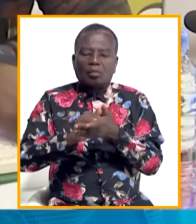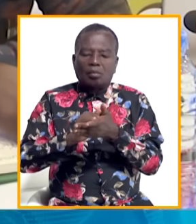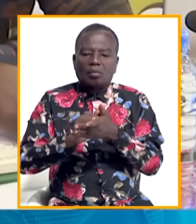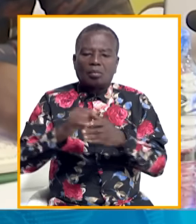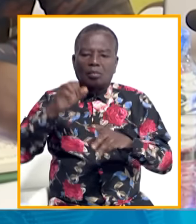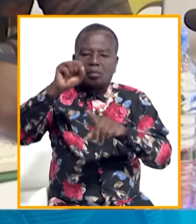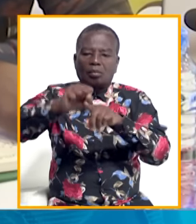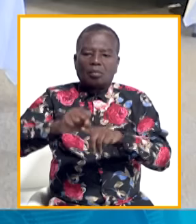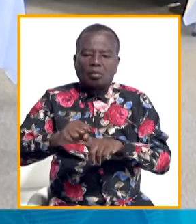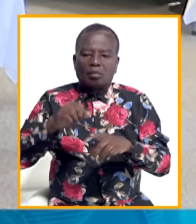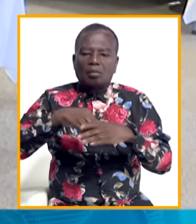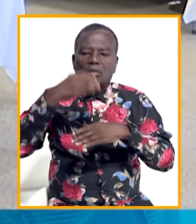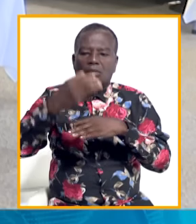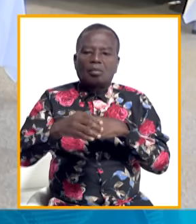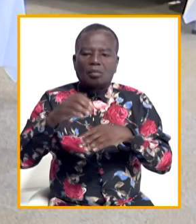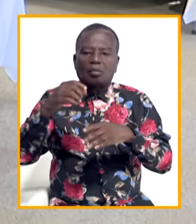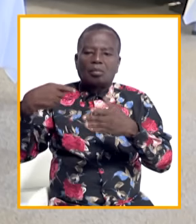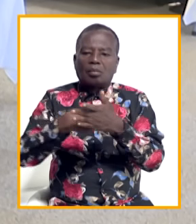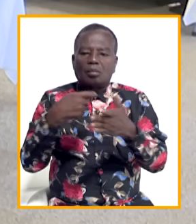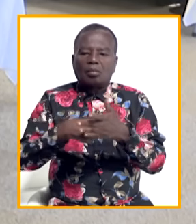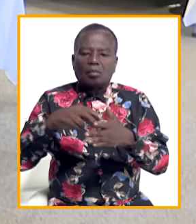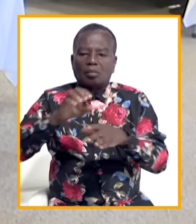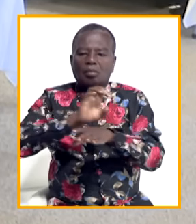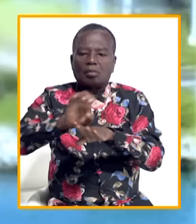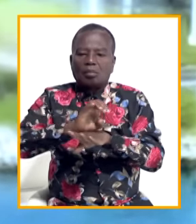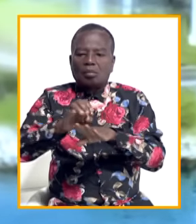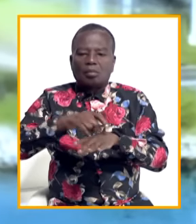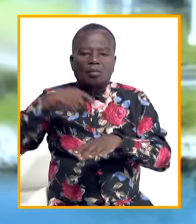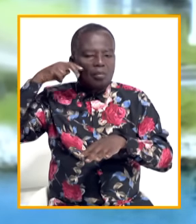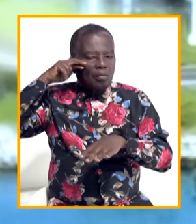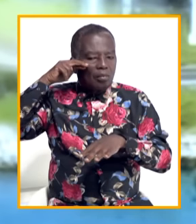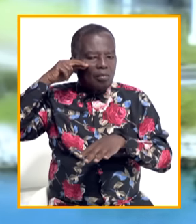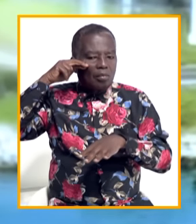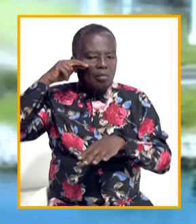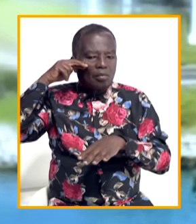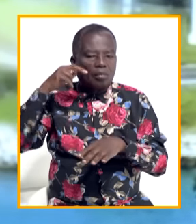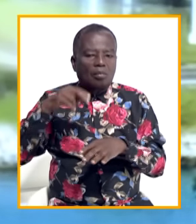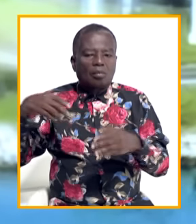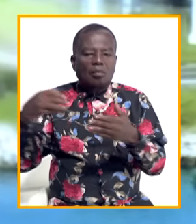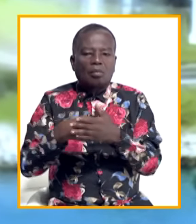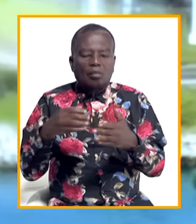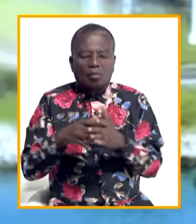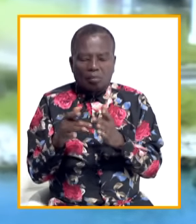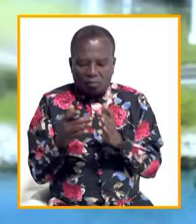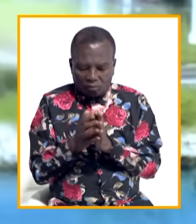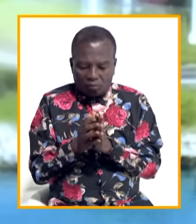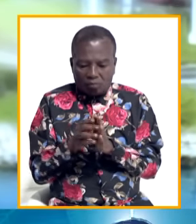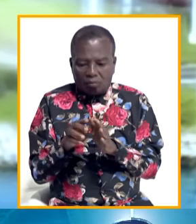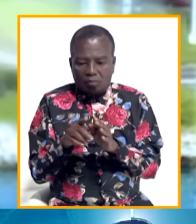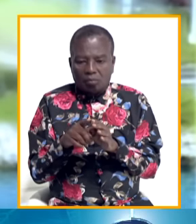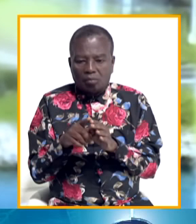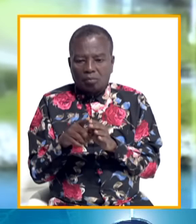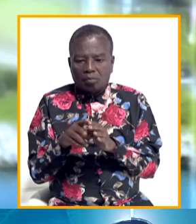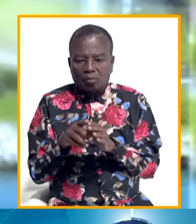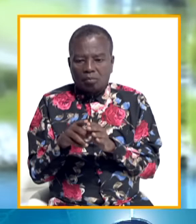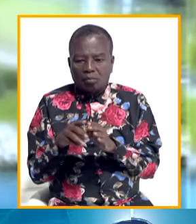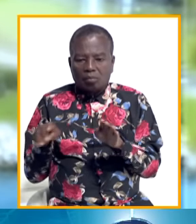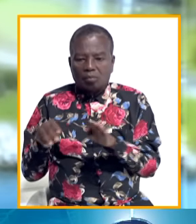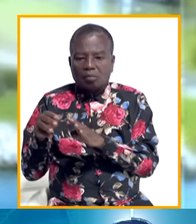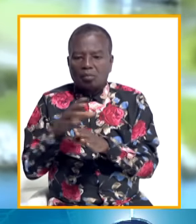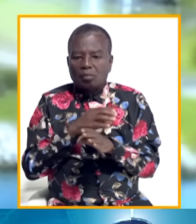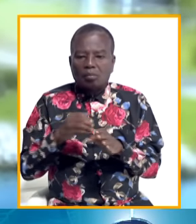tenue au Ghana, au Cameroun et au Nigeria. De nouvelles méthodes de contraception permettent aux femmes de